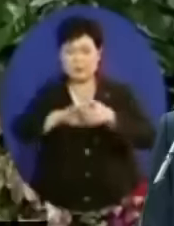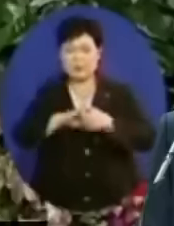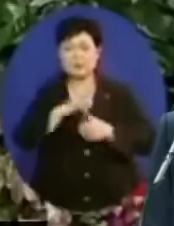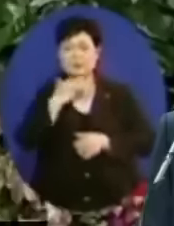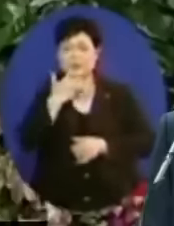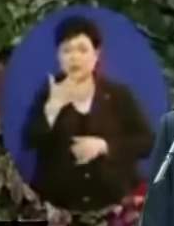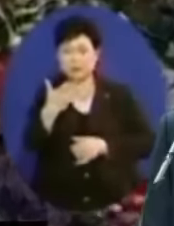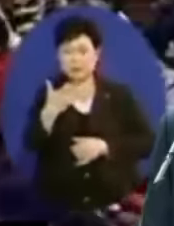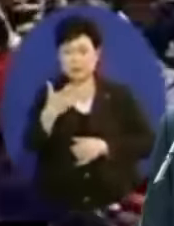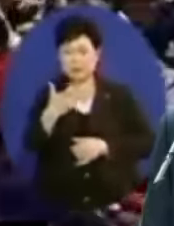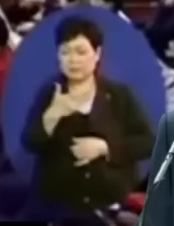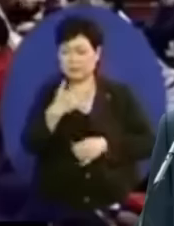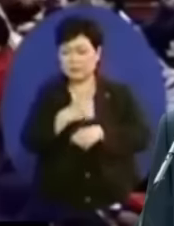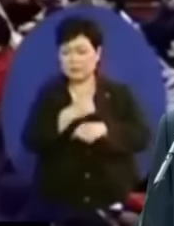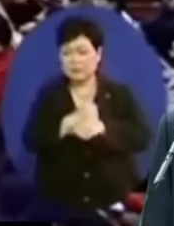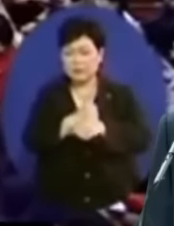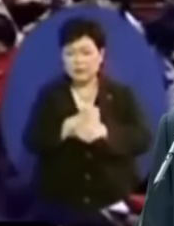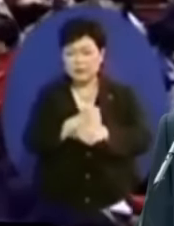1,605명을 대상으로